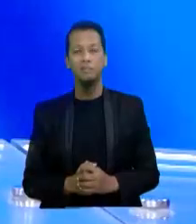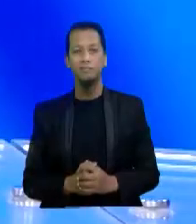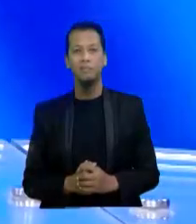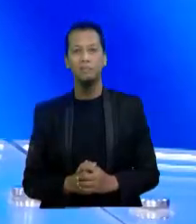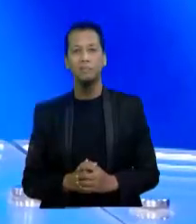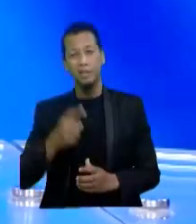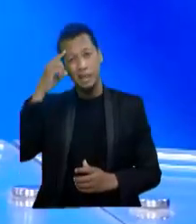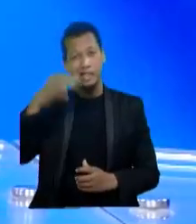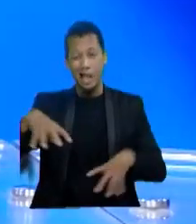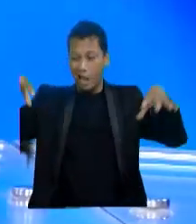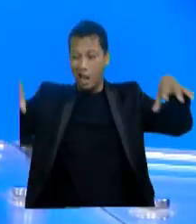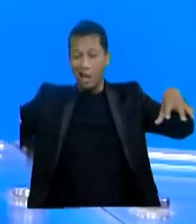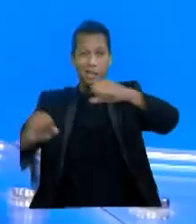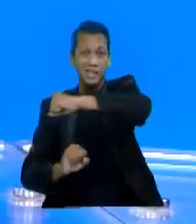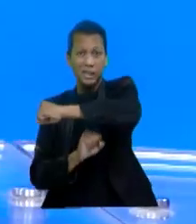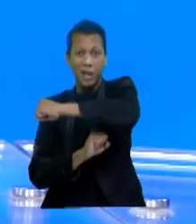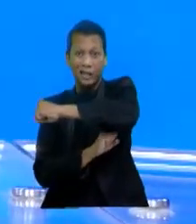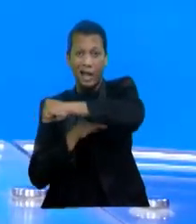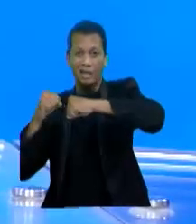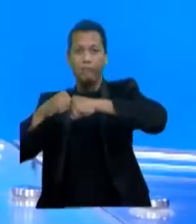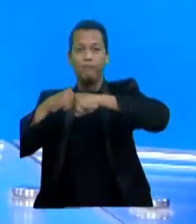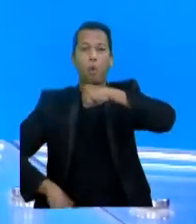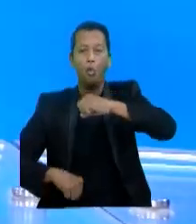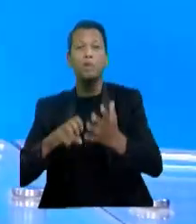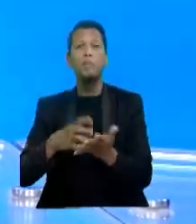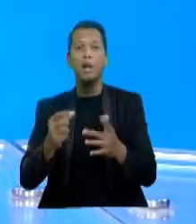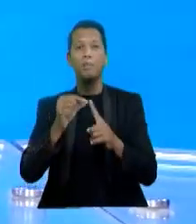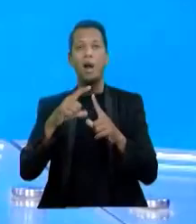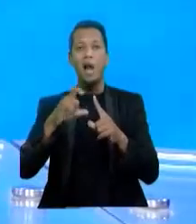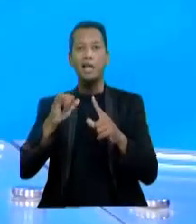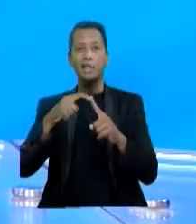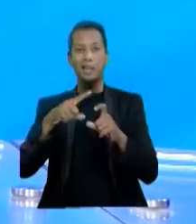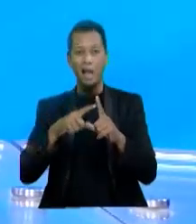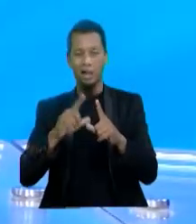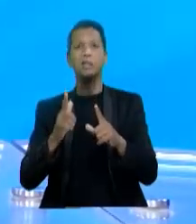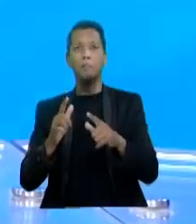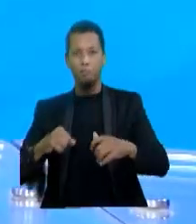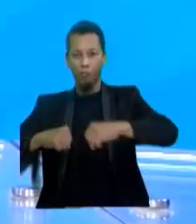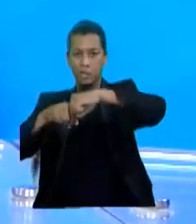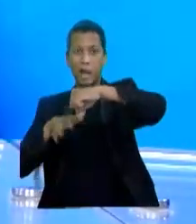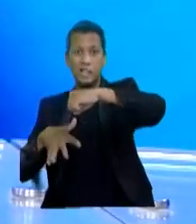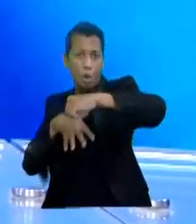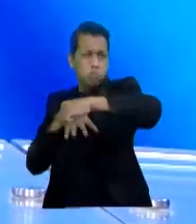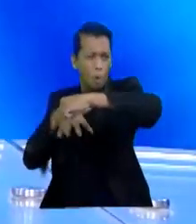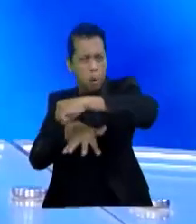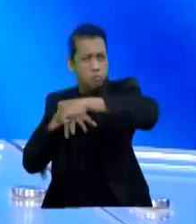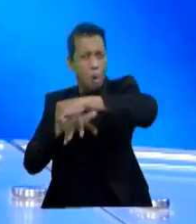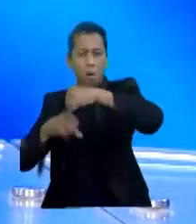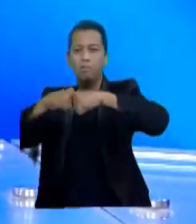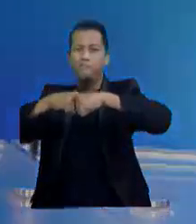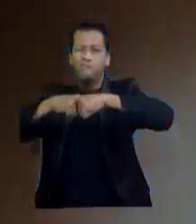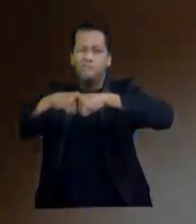Pemirsa, jembatan penghubung antar desa di Pacitan, Jawa Timur ambrol setelah diterjang banjir. Akibatnya akses jalan antar desa